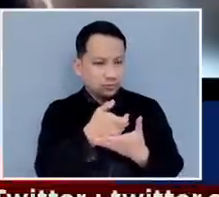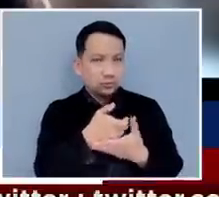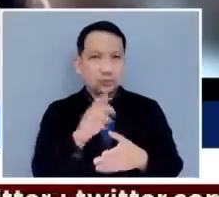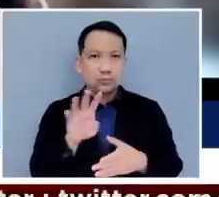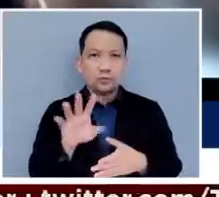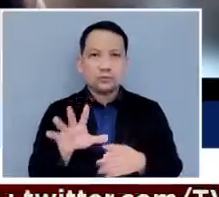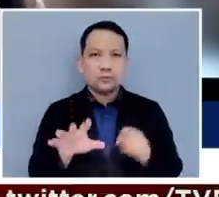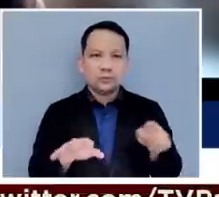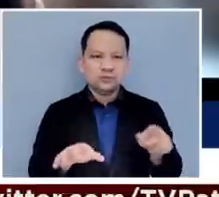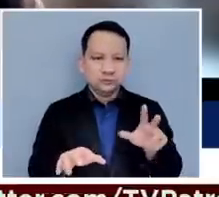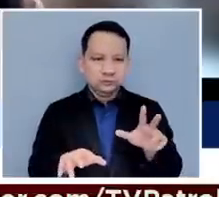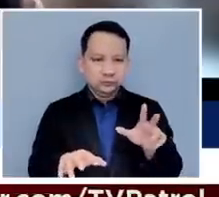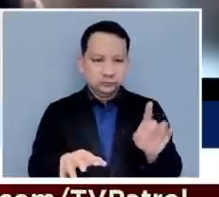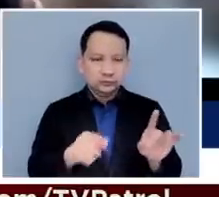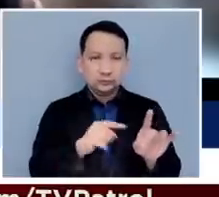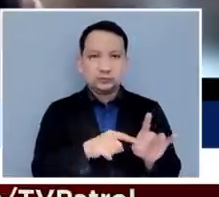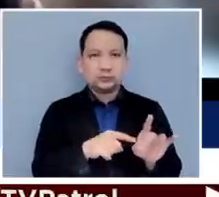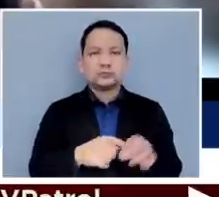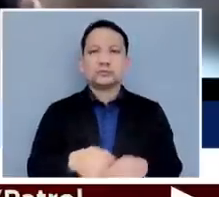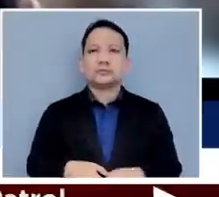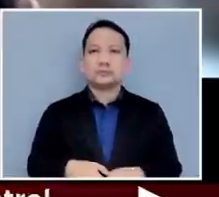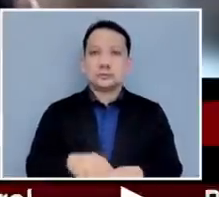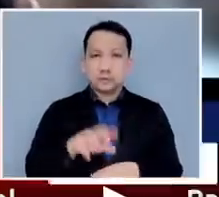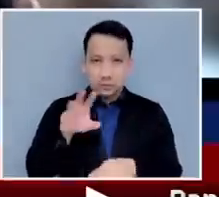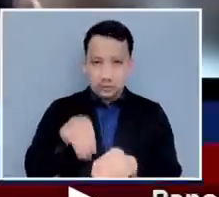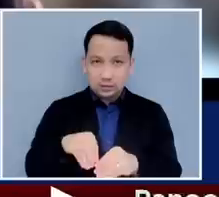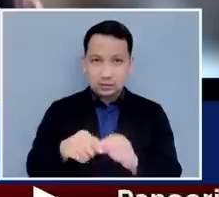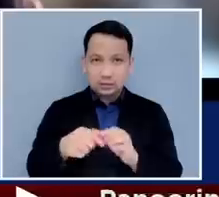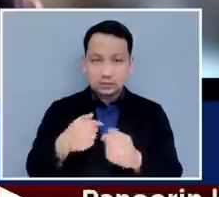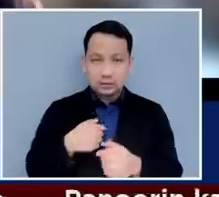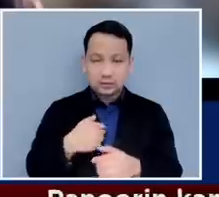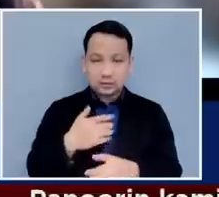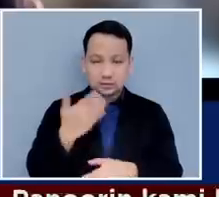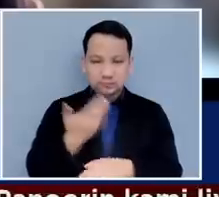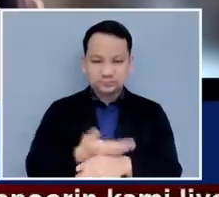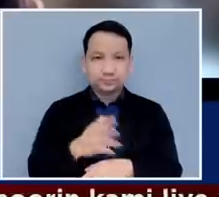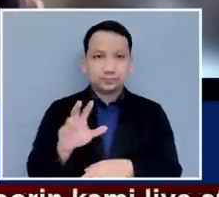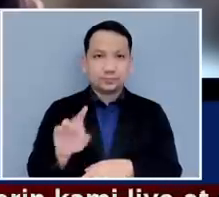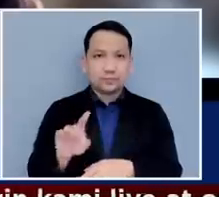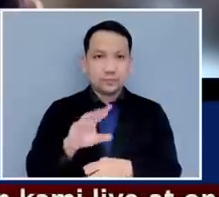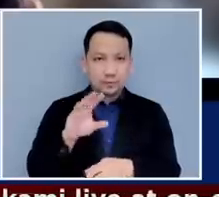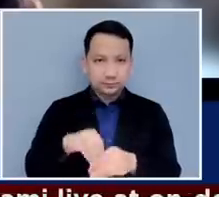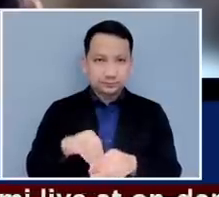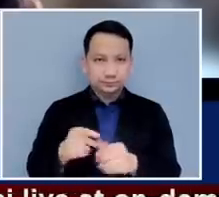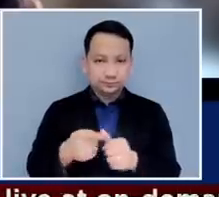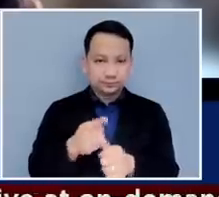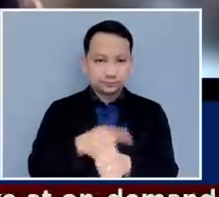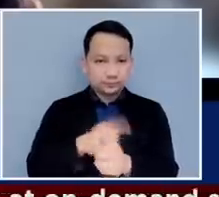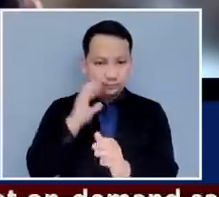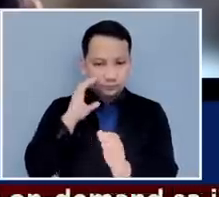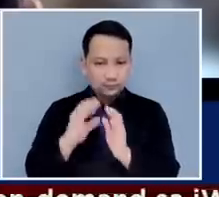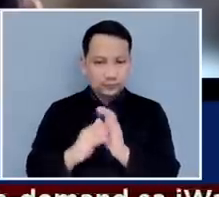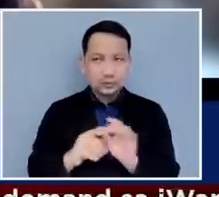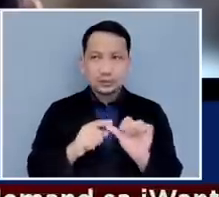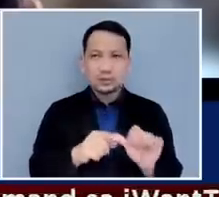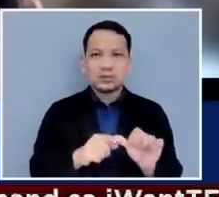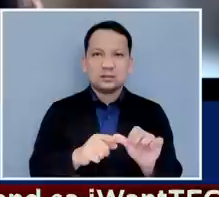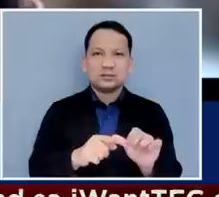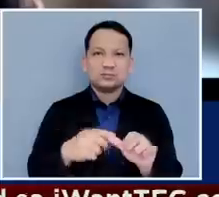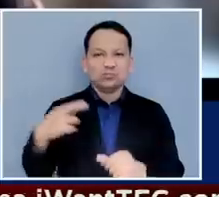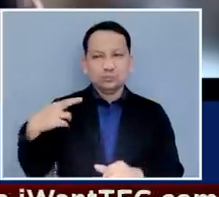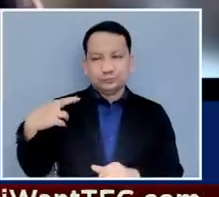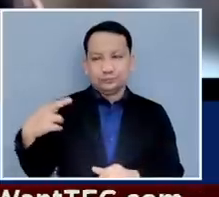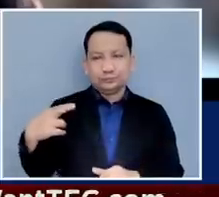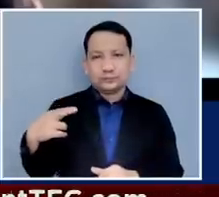saka 38. Doon sa bunso ko, 38, na kung saan nakalagay. Nung unang picture, nakalagay siya sa kanang kamay niya,